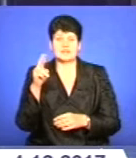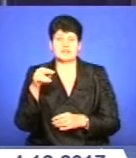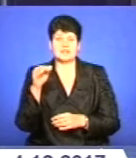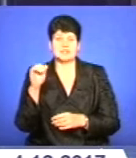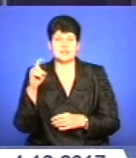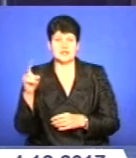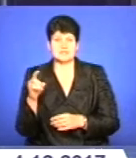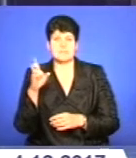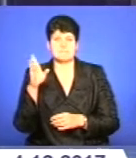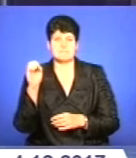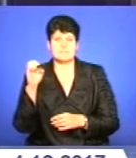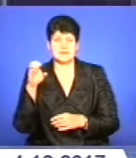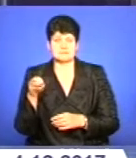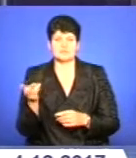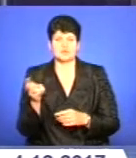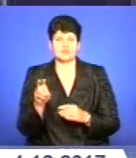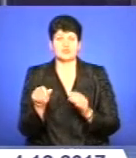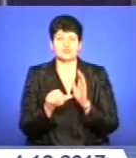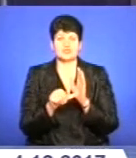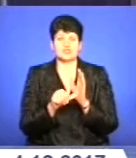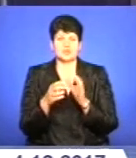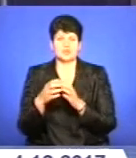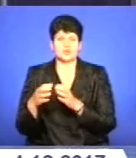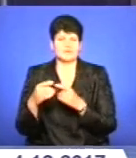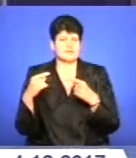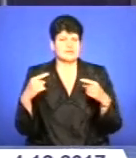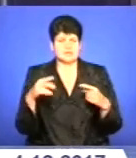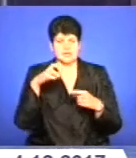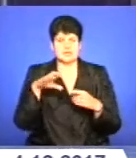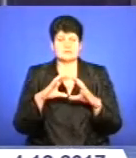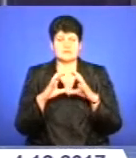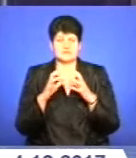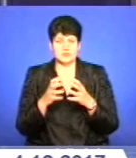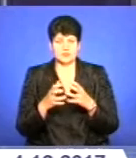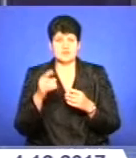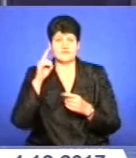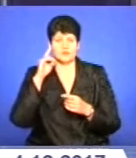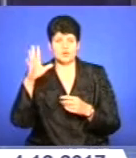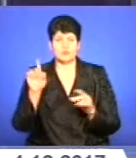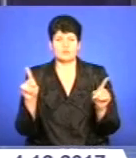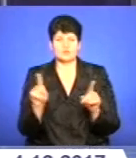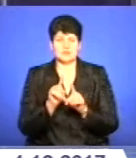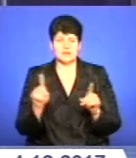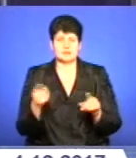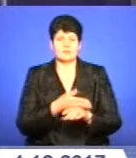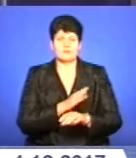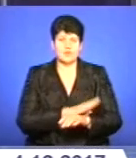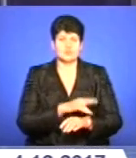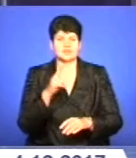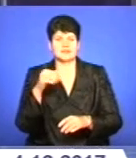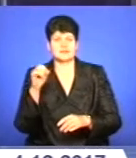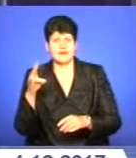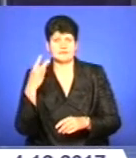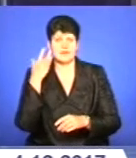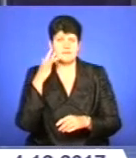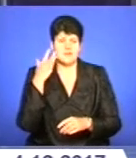фестиваль «Джазбез» у Тернополі завітали 6 гуртів з різних країн світу. Серед них відомі музиканти з Польщі, Данії, Америки, України та